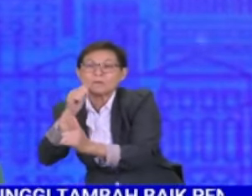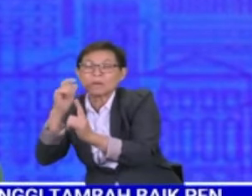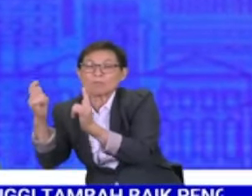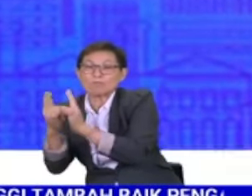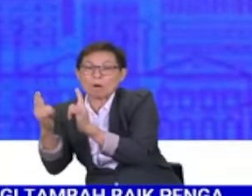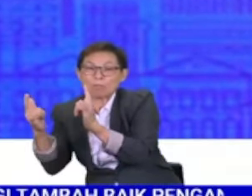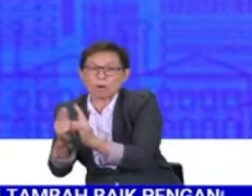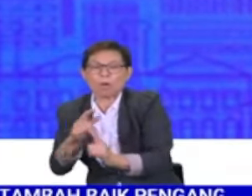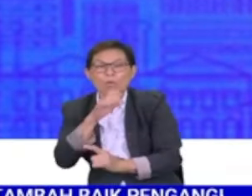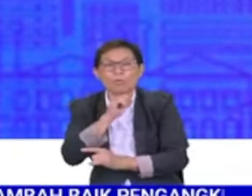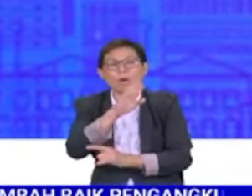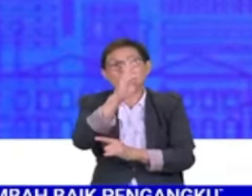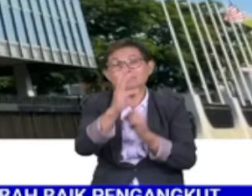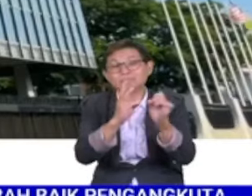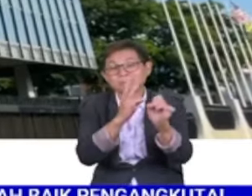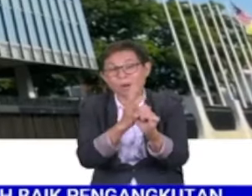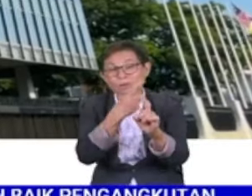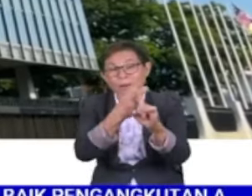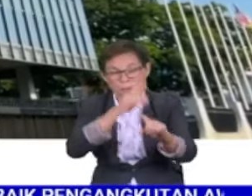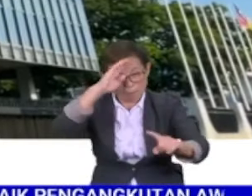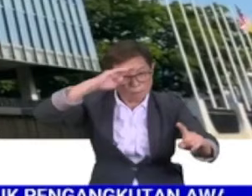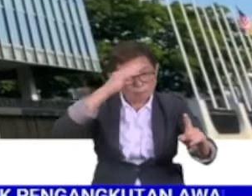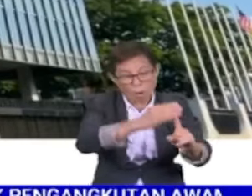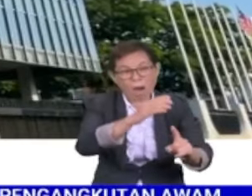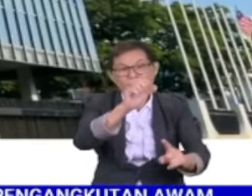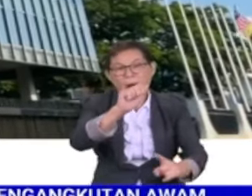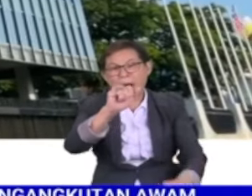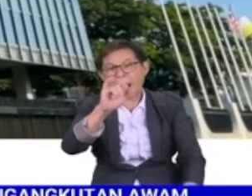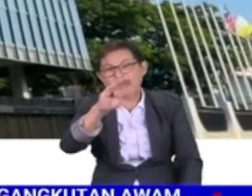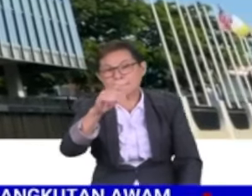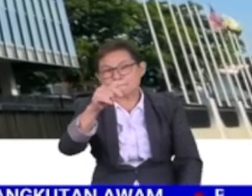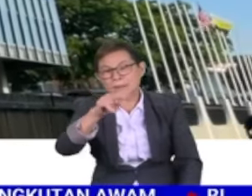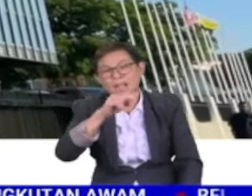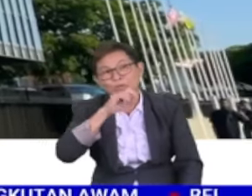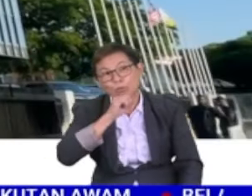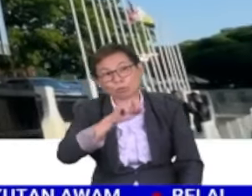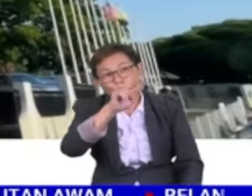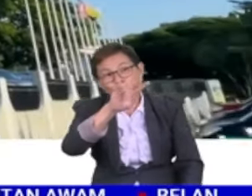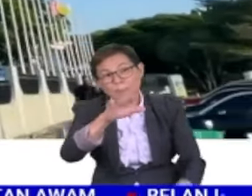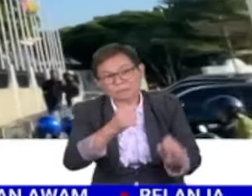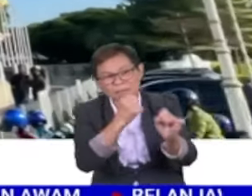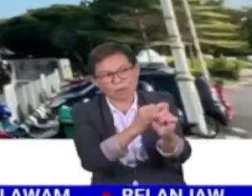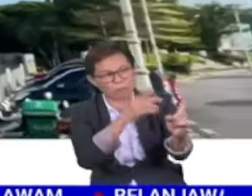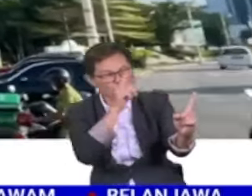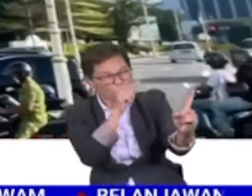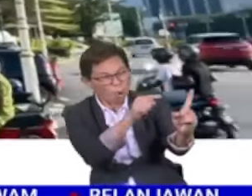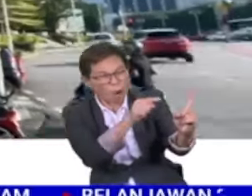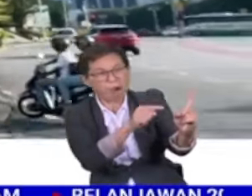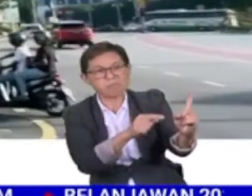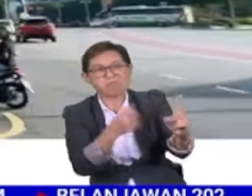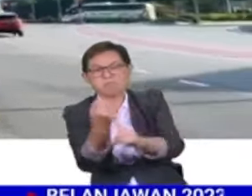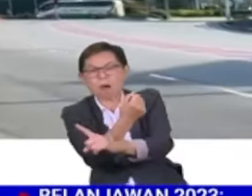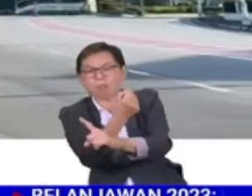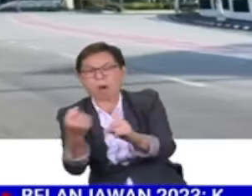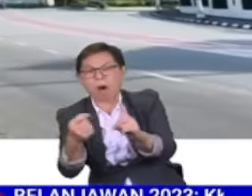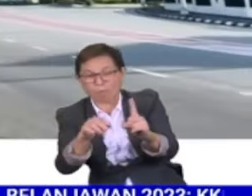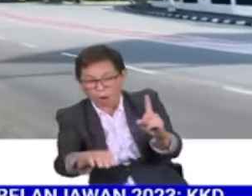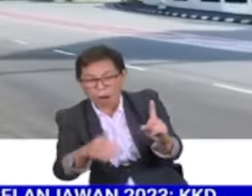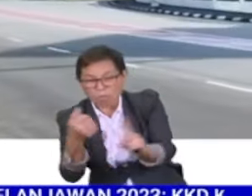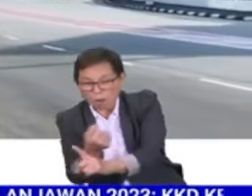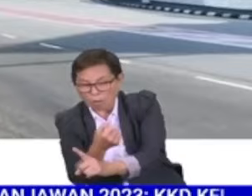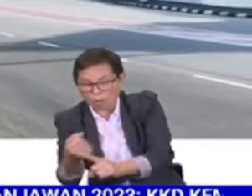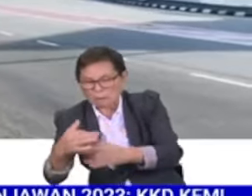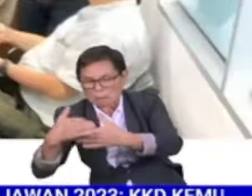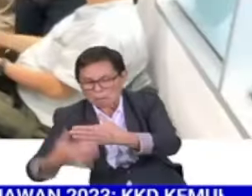berusia 6 tahun. Berdasarkan pertuduhan, Muhammad Aiman Razali, 25 tahun, didakwa melakukan penganiayaan sehingga